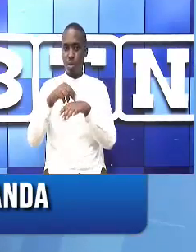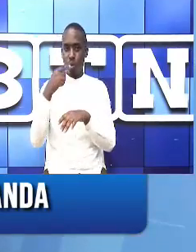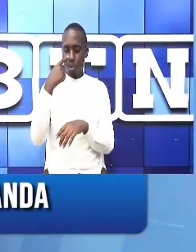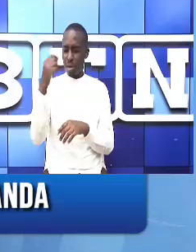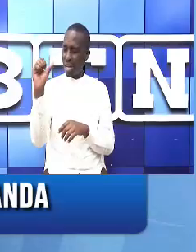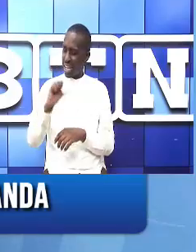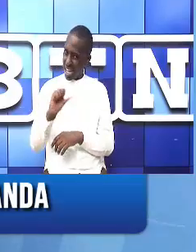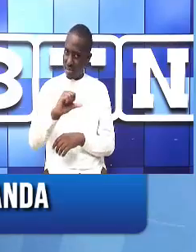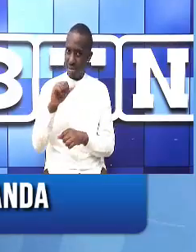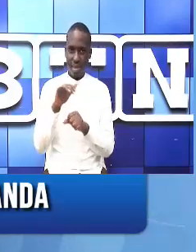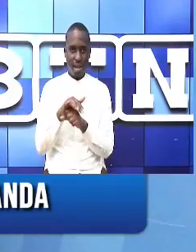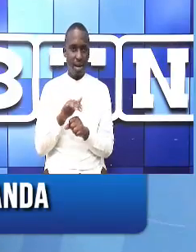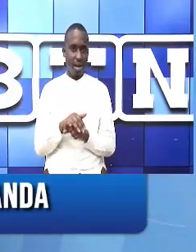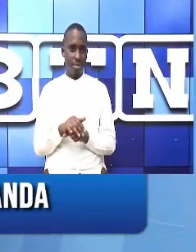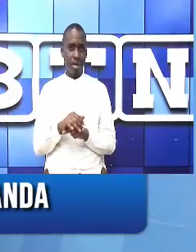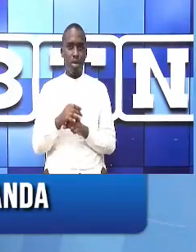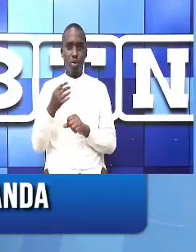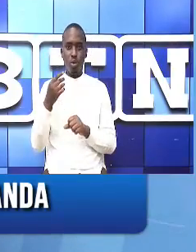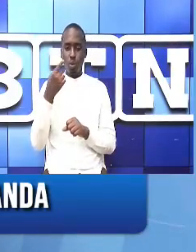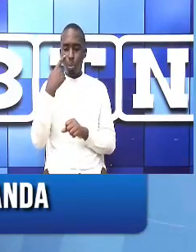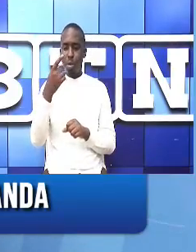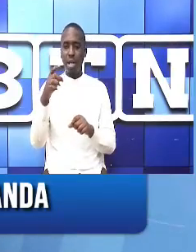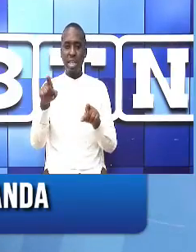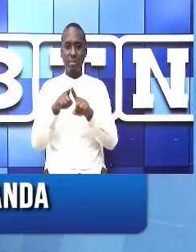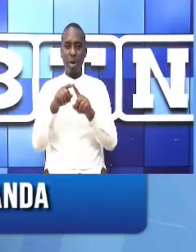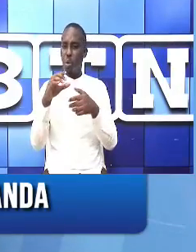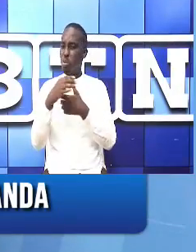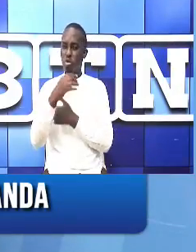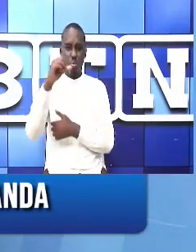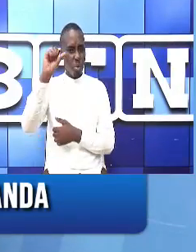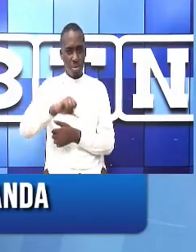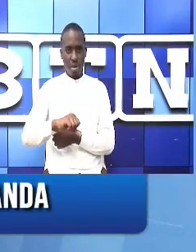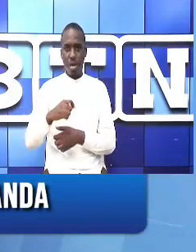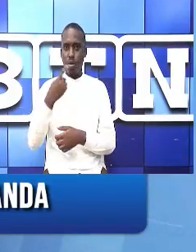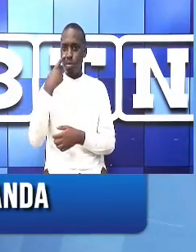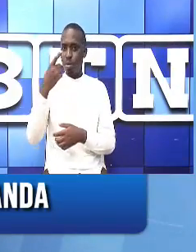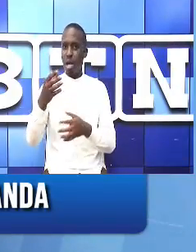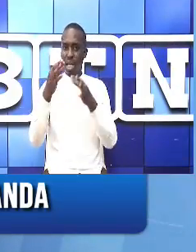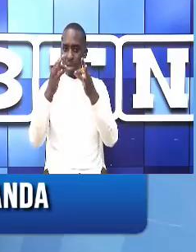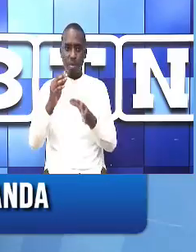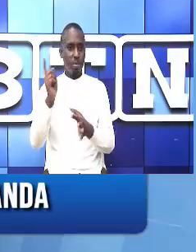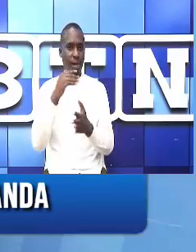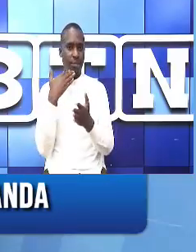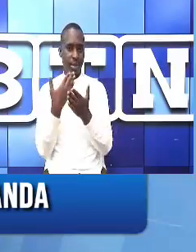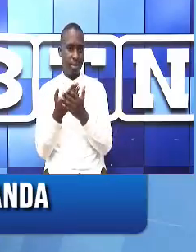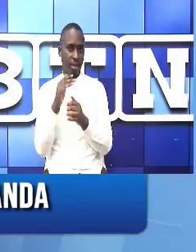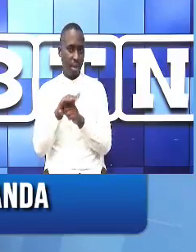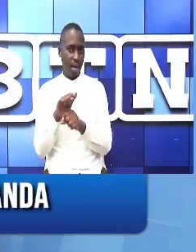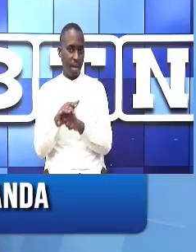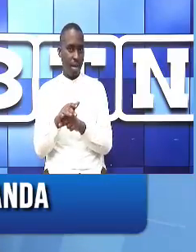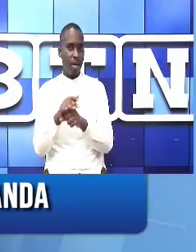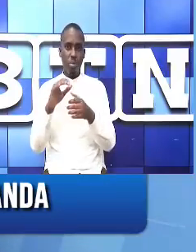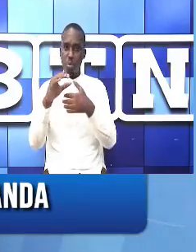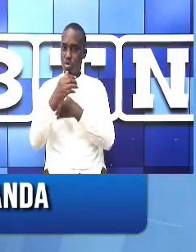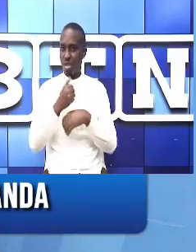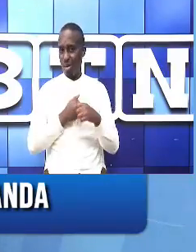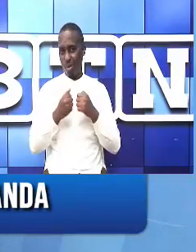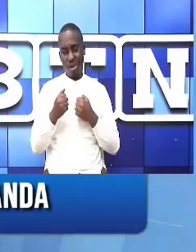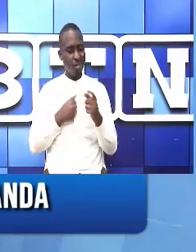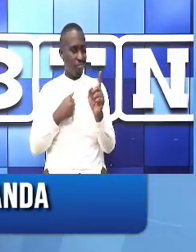cyane tubifata nk'ingeso mbi tubifata nk'ibintu bigayitse ibintu bigayitse mu muco